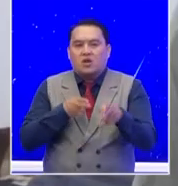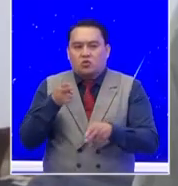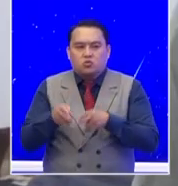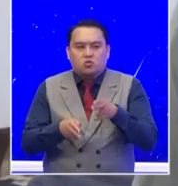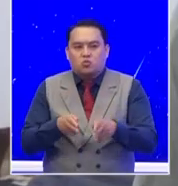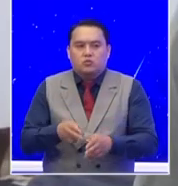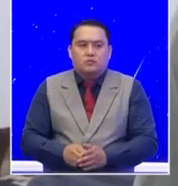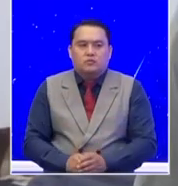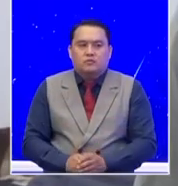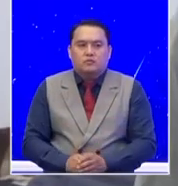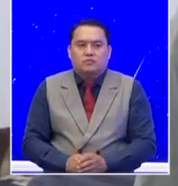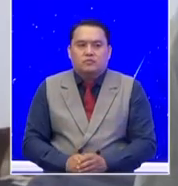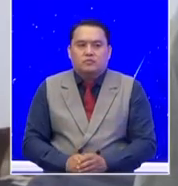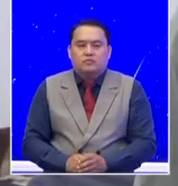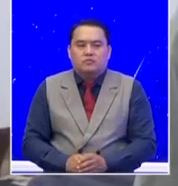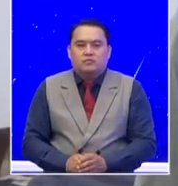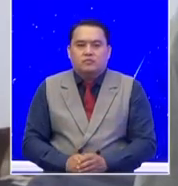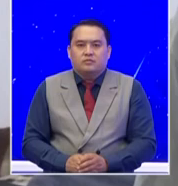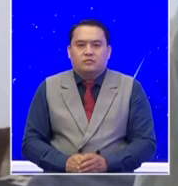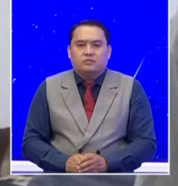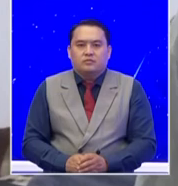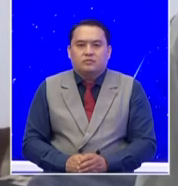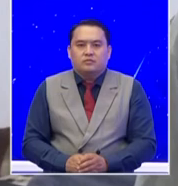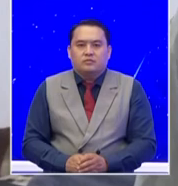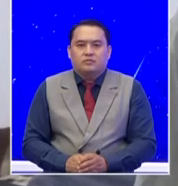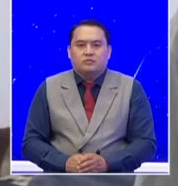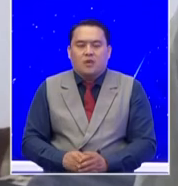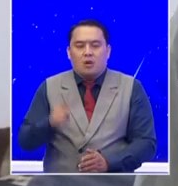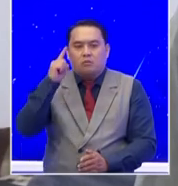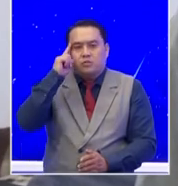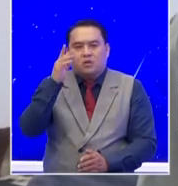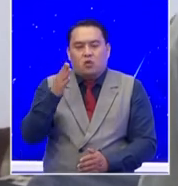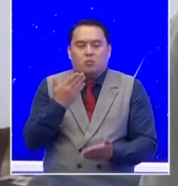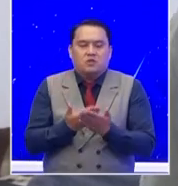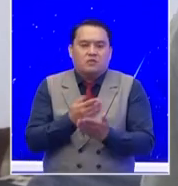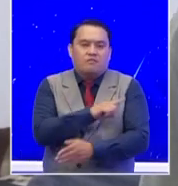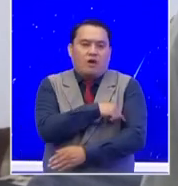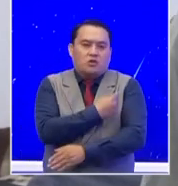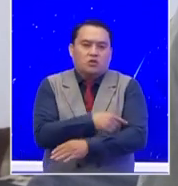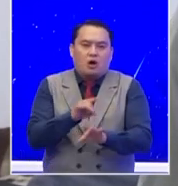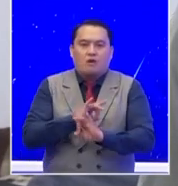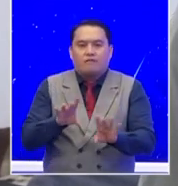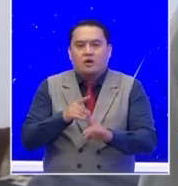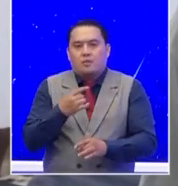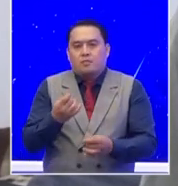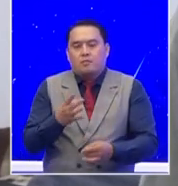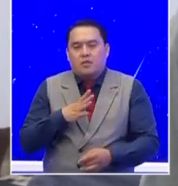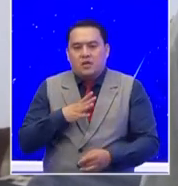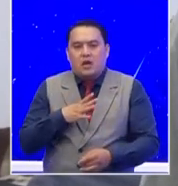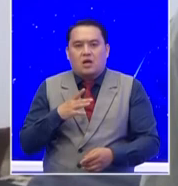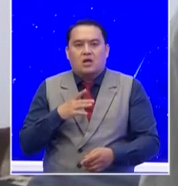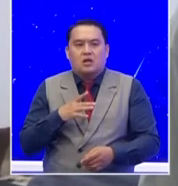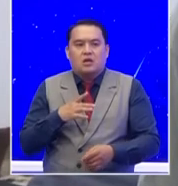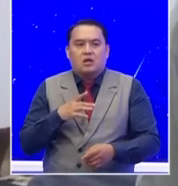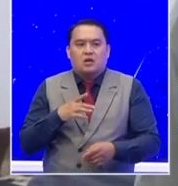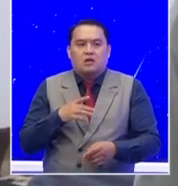по много врачей если судить вот когда мы ездили в институт